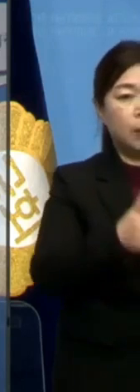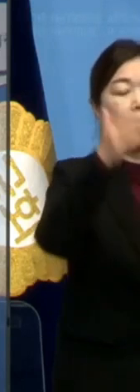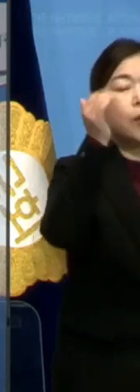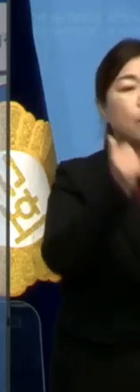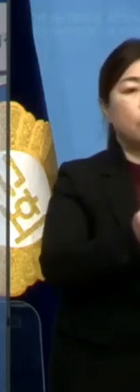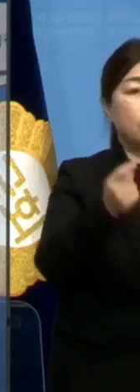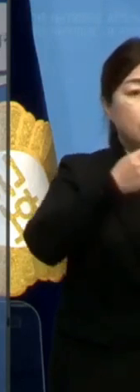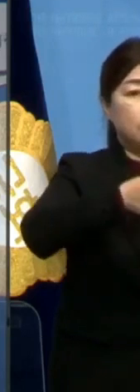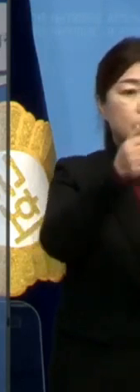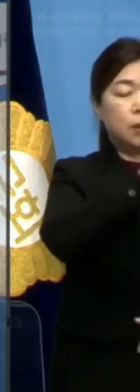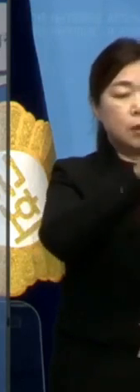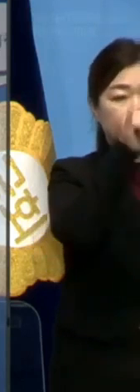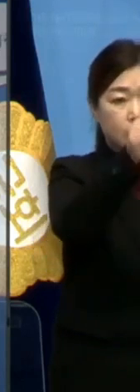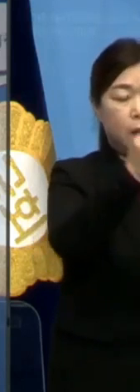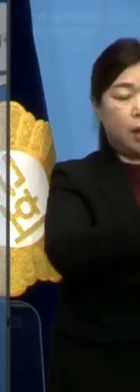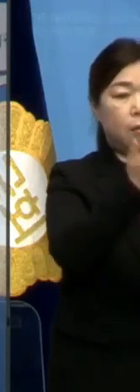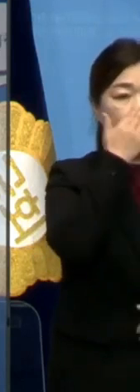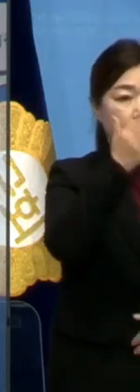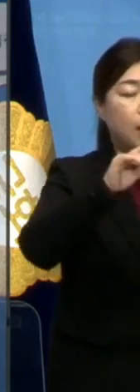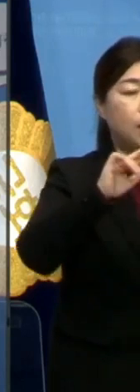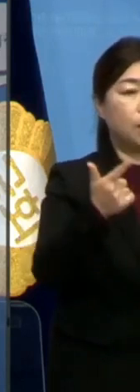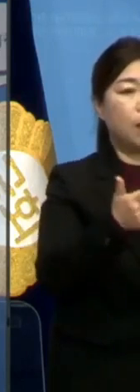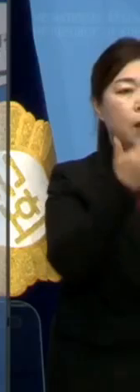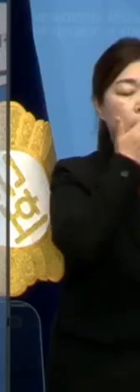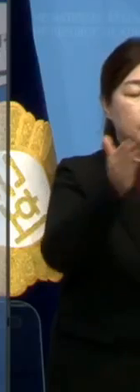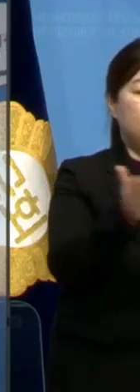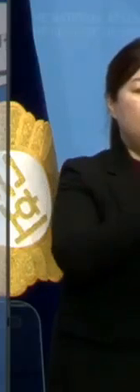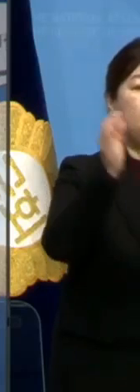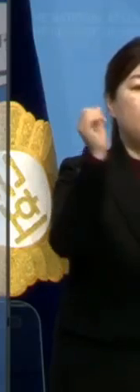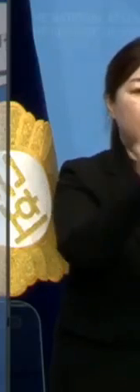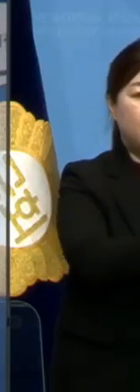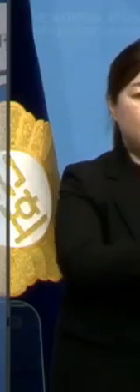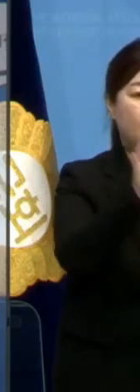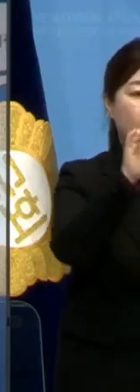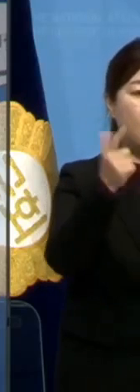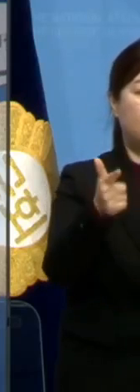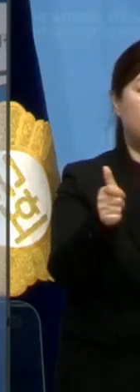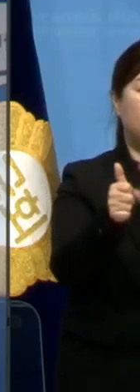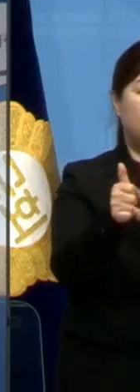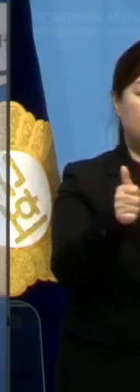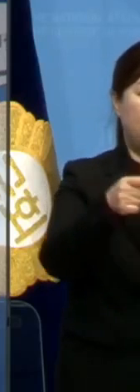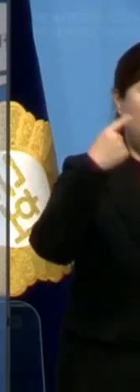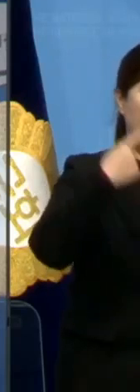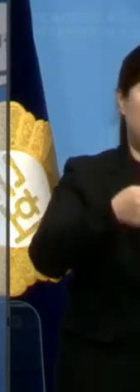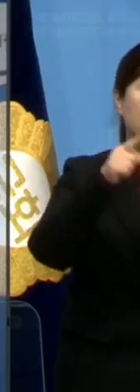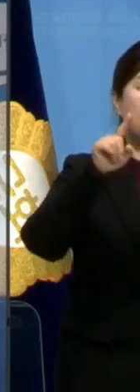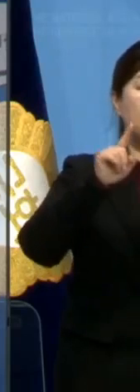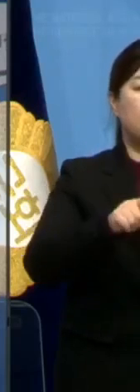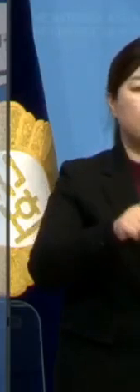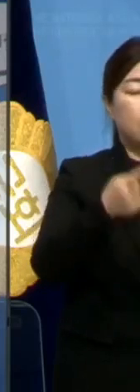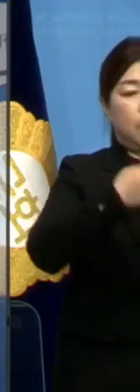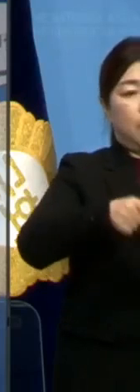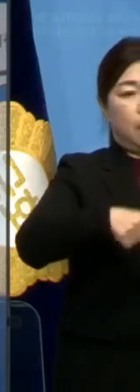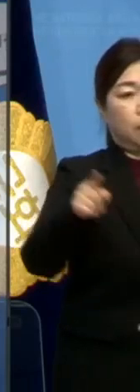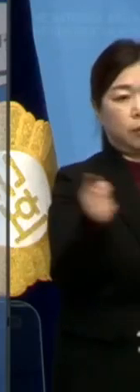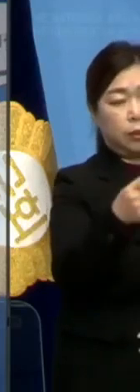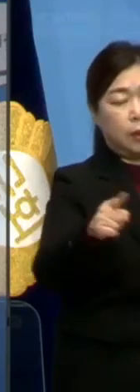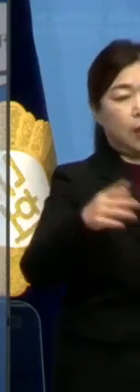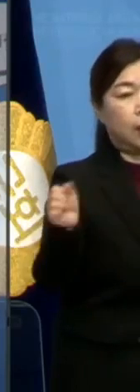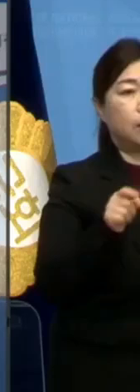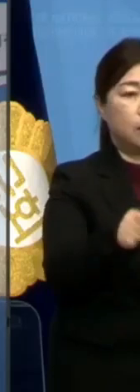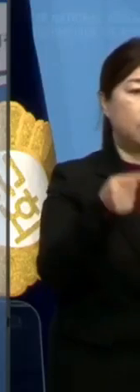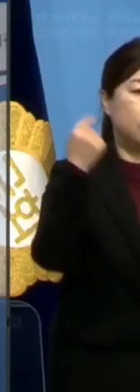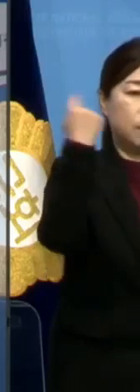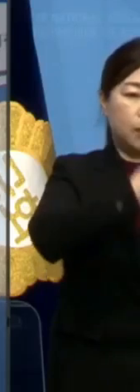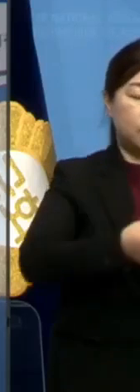승리의 칼이 아니라 공멸의 칼이고 안 대표에 대한 근거 없는 네거티브 공격은 칼날을 쥐고 상대를